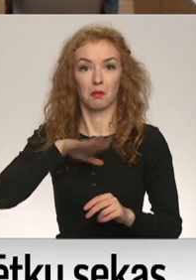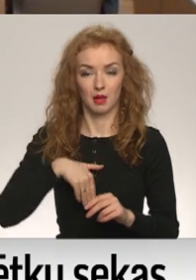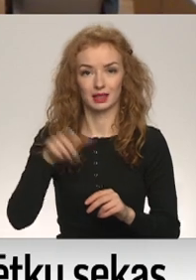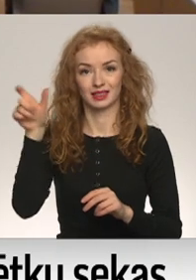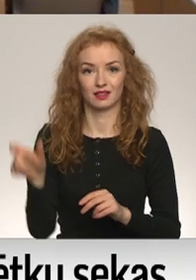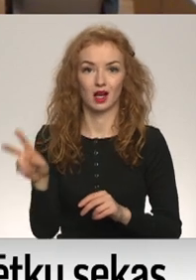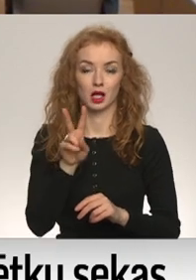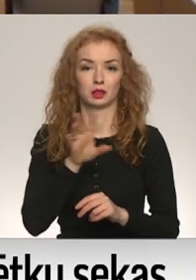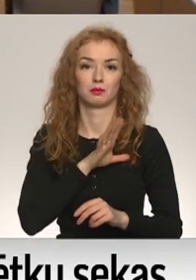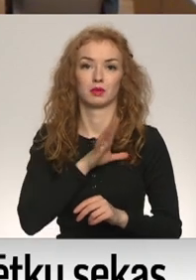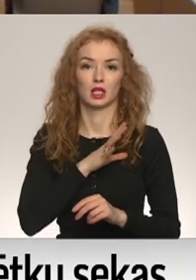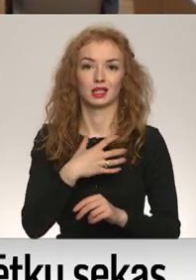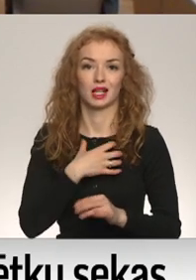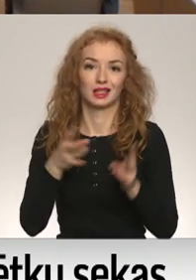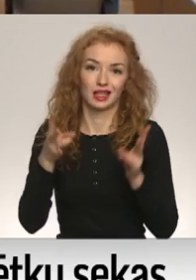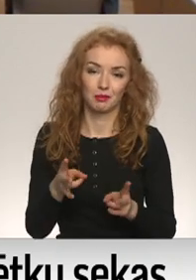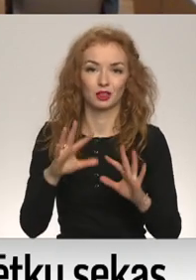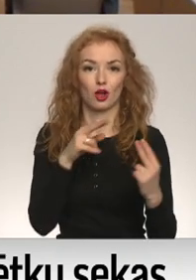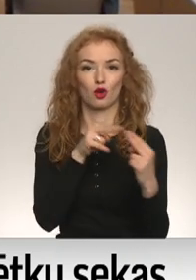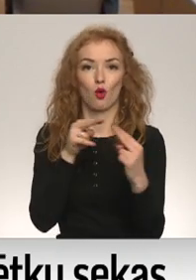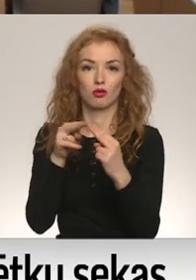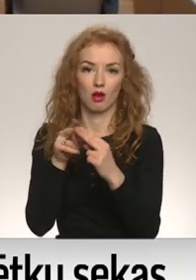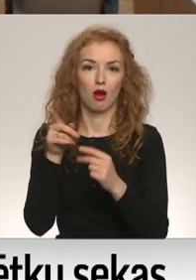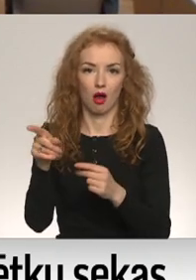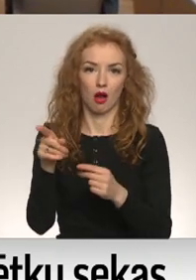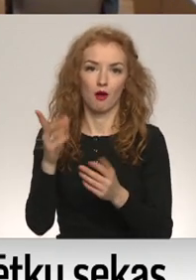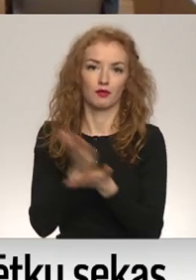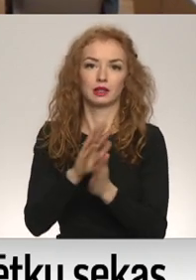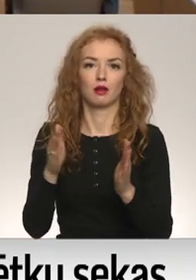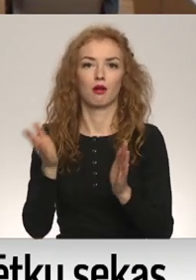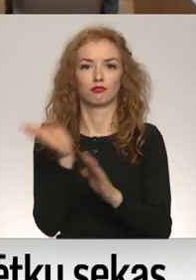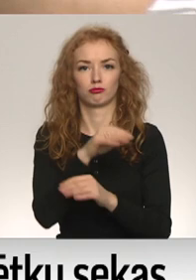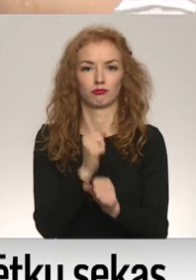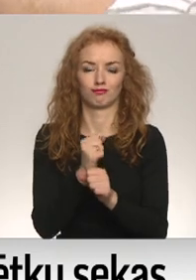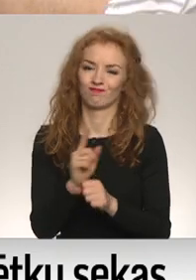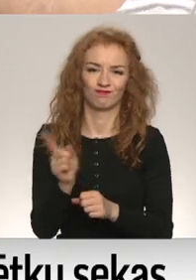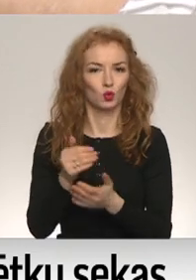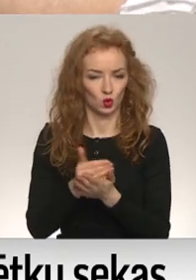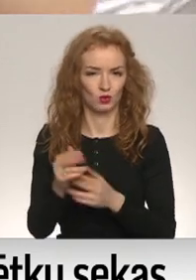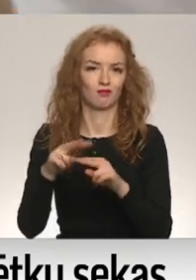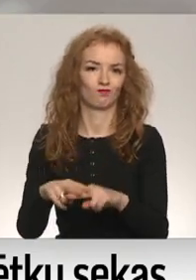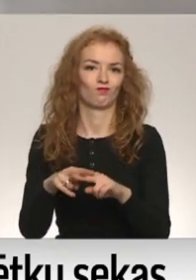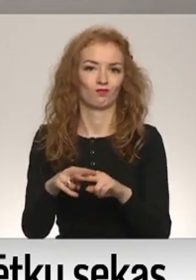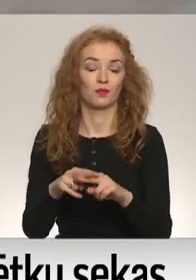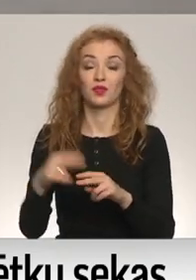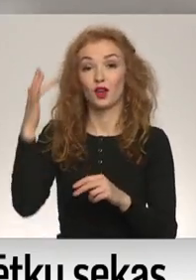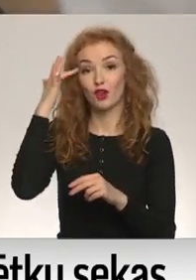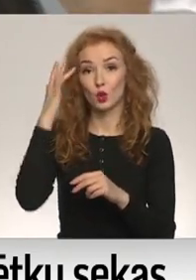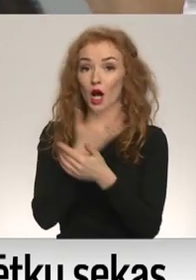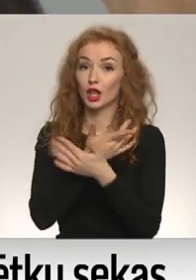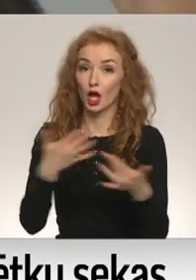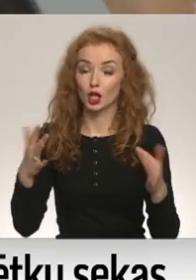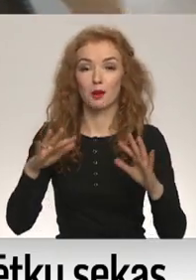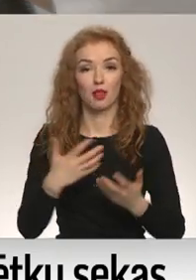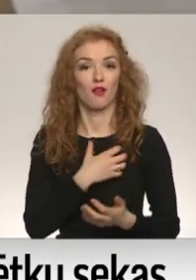ir bijis saslimis vai kontaktā, varētu nebūt infekcijos un apdraudz citiem. Lai gan viedokļi atšķiras, valdība tomēr